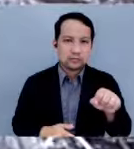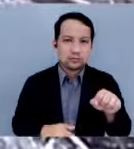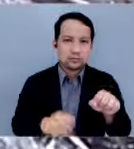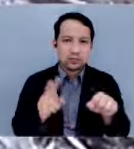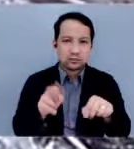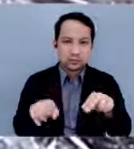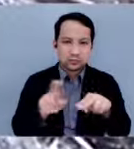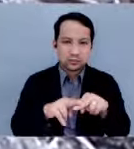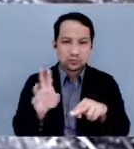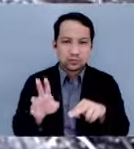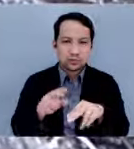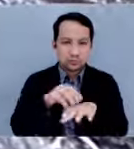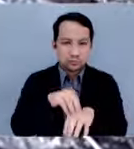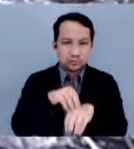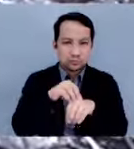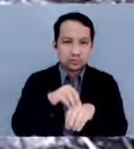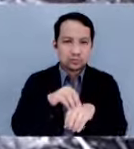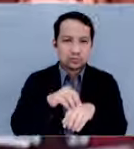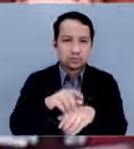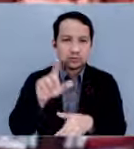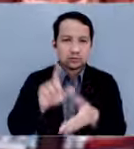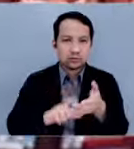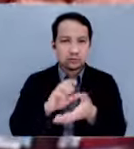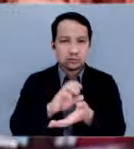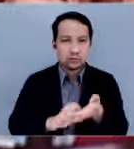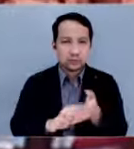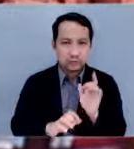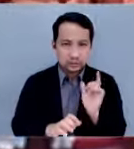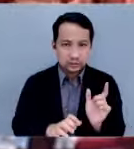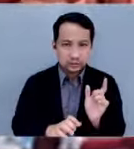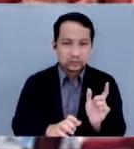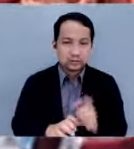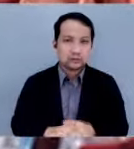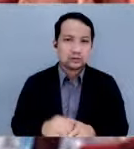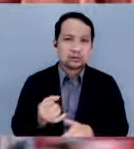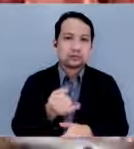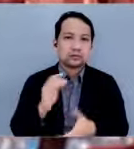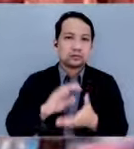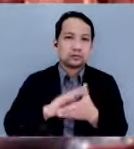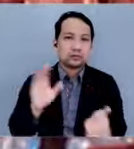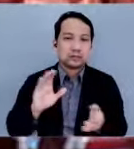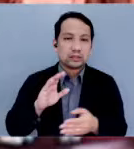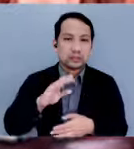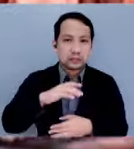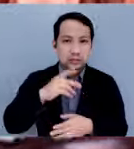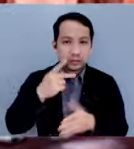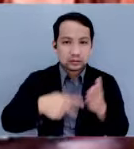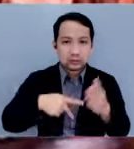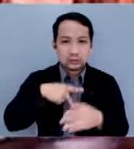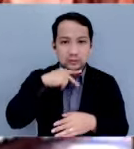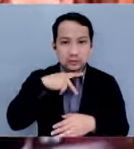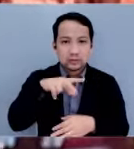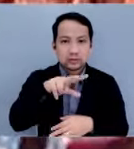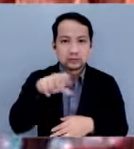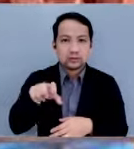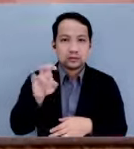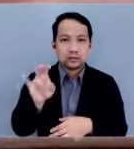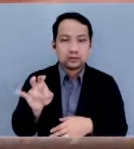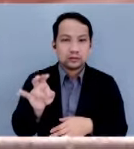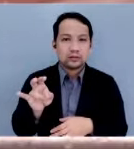Habang ang pusit, mas mura naman ngayon ng 20 pesos. Bukod dyan, nagmahal din ang presyo ng baboy ngayon. 370 pesos na ang